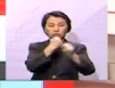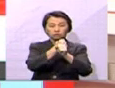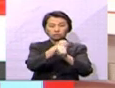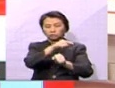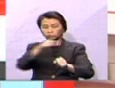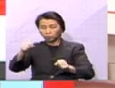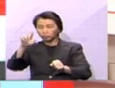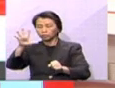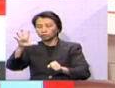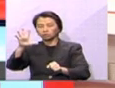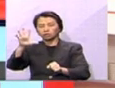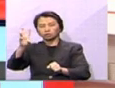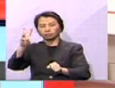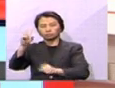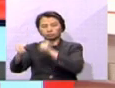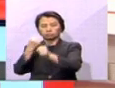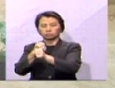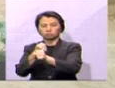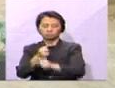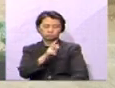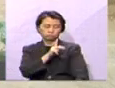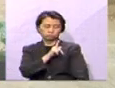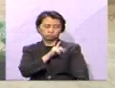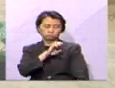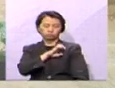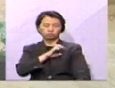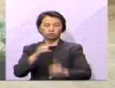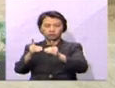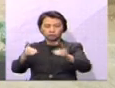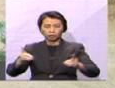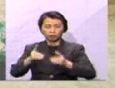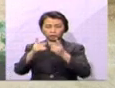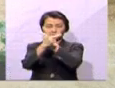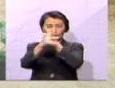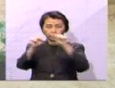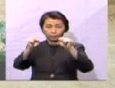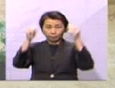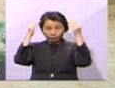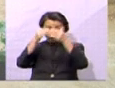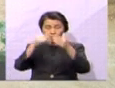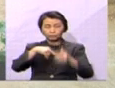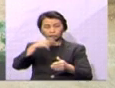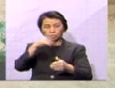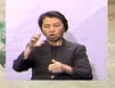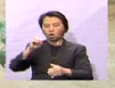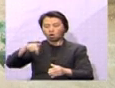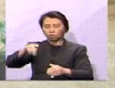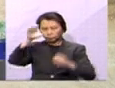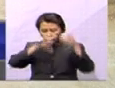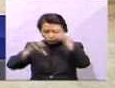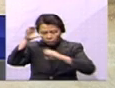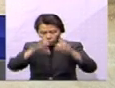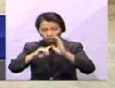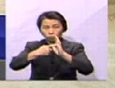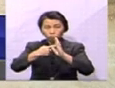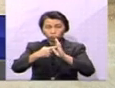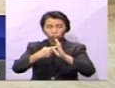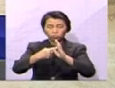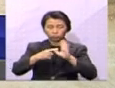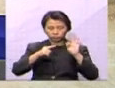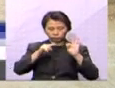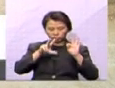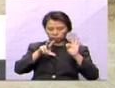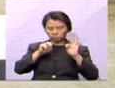56 tahun ketua polis daerah lipis superintenden Azri akmar Ayub berkata operasi mencari dan menyelamat bermula sejak